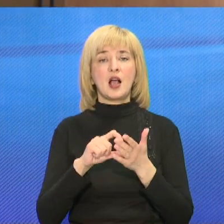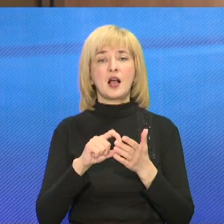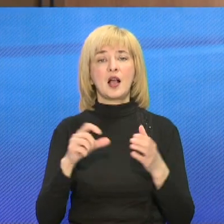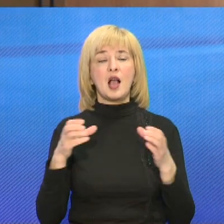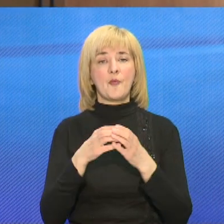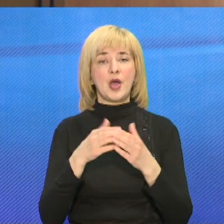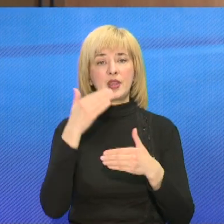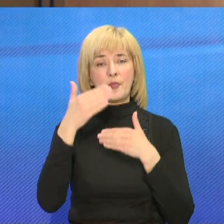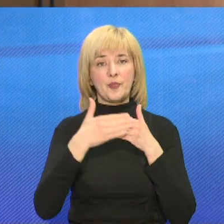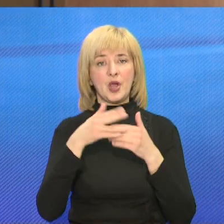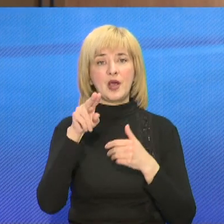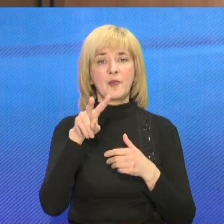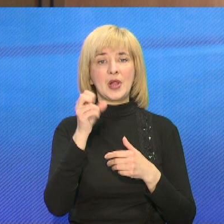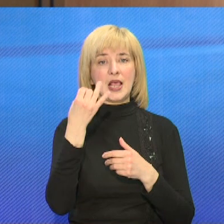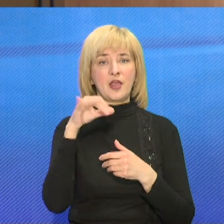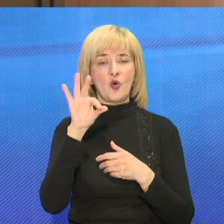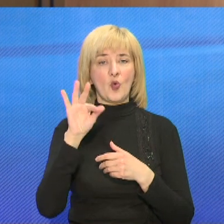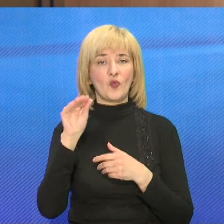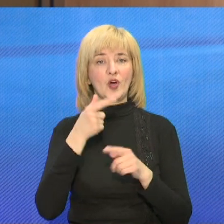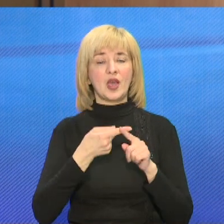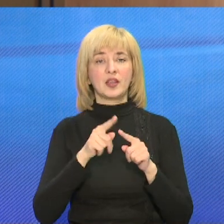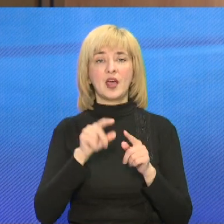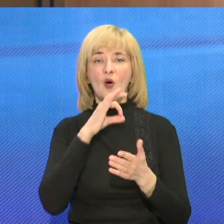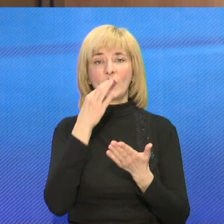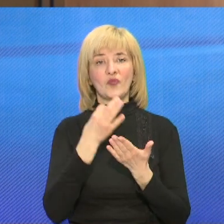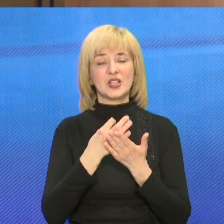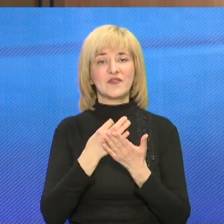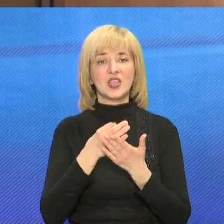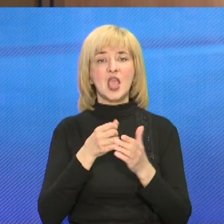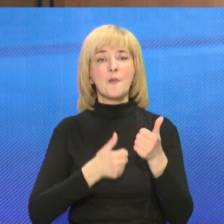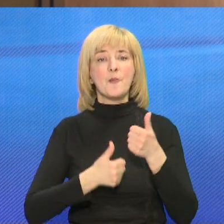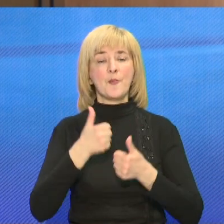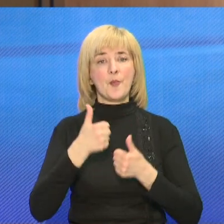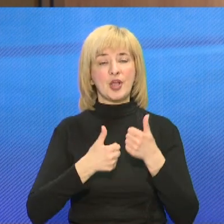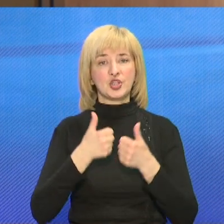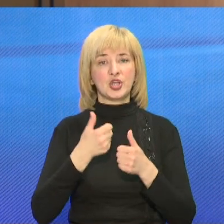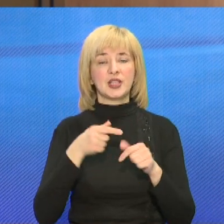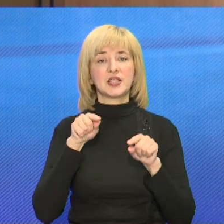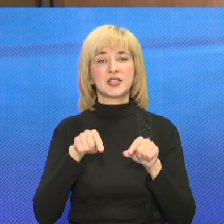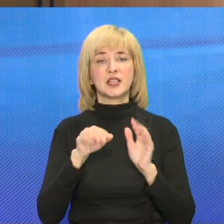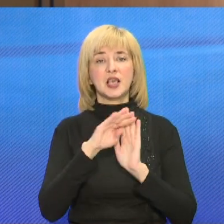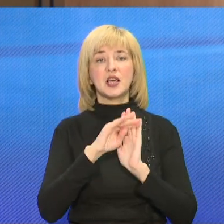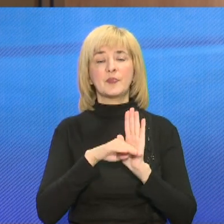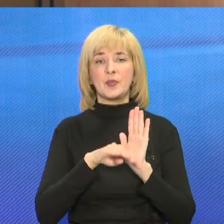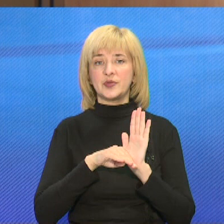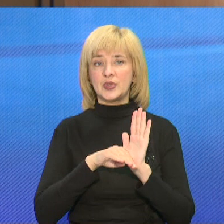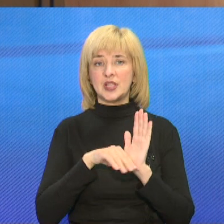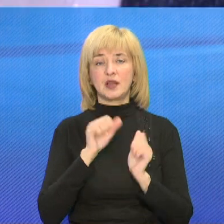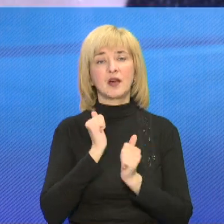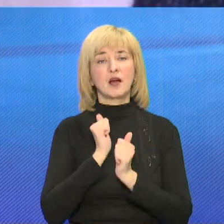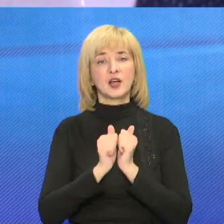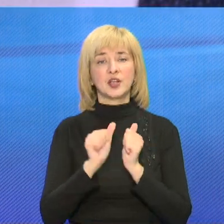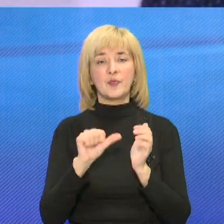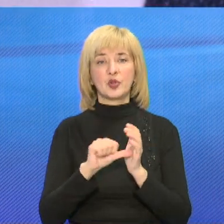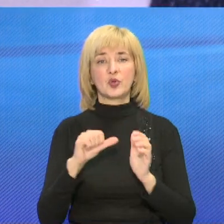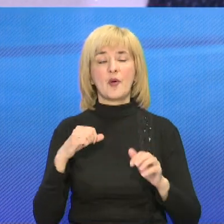очень ответственные матчи уже, раунд плей-офф. И здесь как бы уже расписана каждая минута подготовки. В